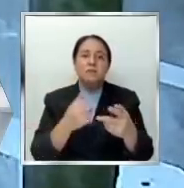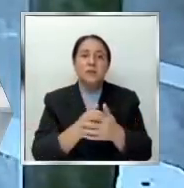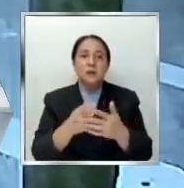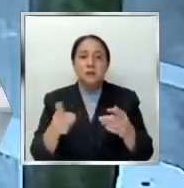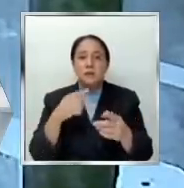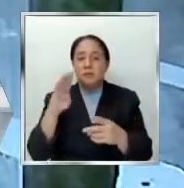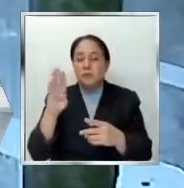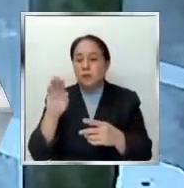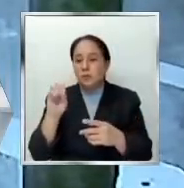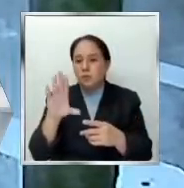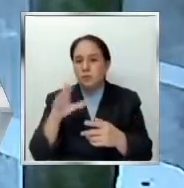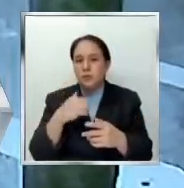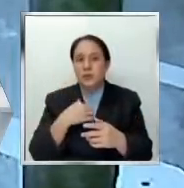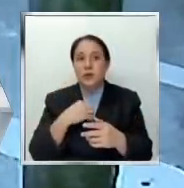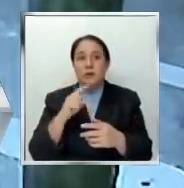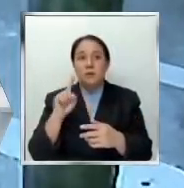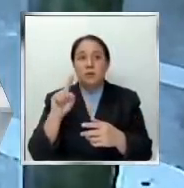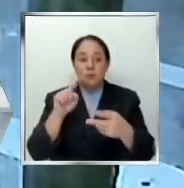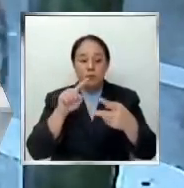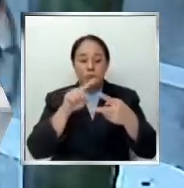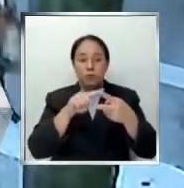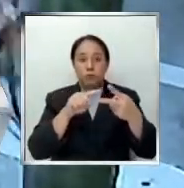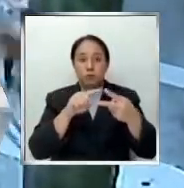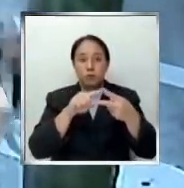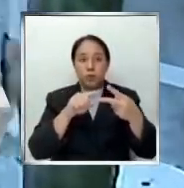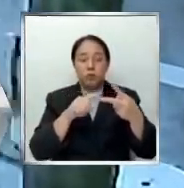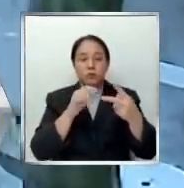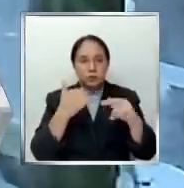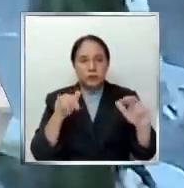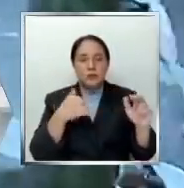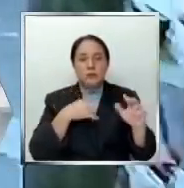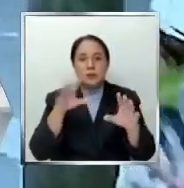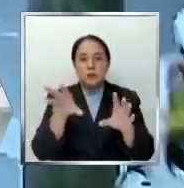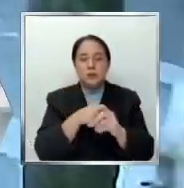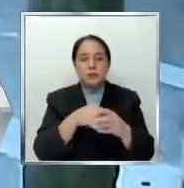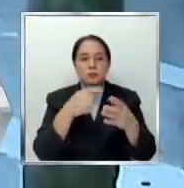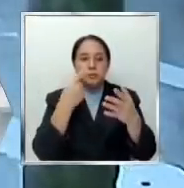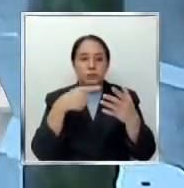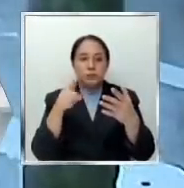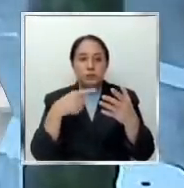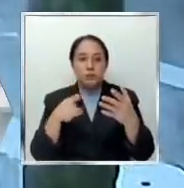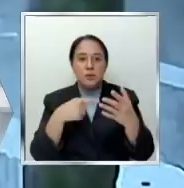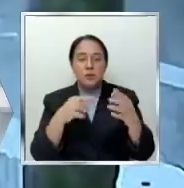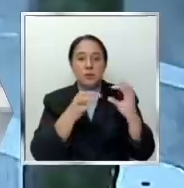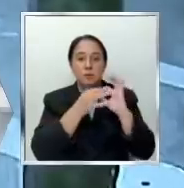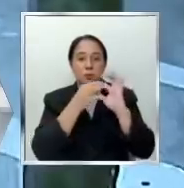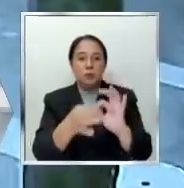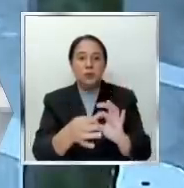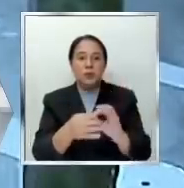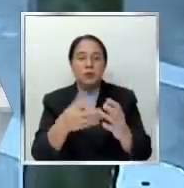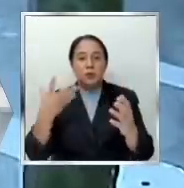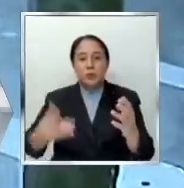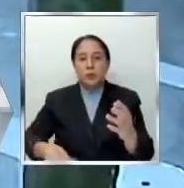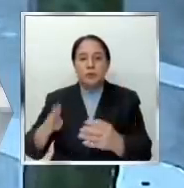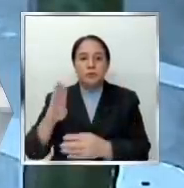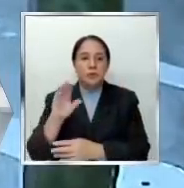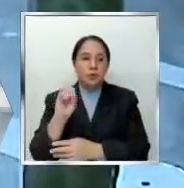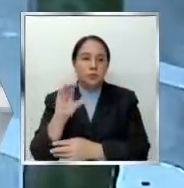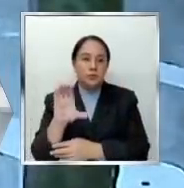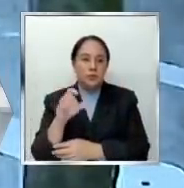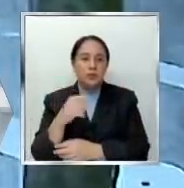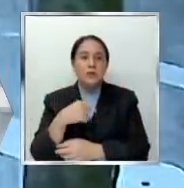ang unang dalawang tinambangang empleyado ay parehong kabilang sa iniimbestigahan kaugnay sa umano'y korupsyon sa BOC. Isa raw ito sa